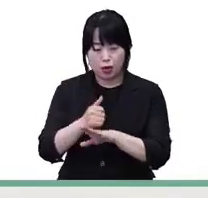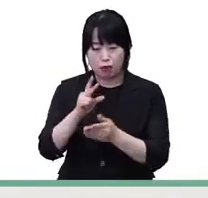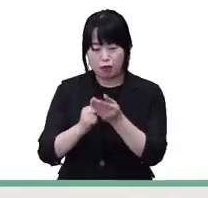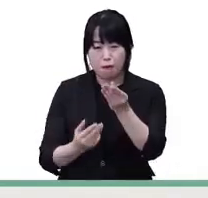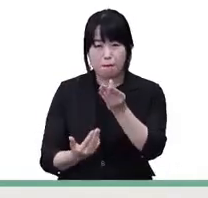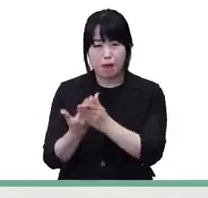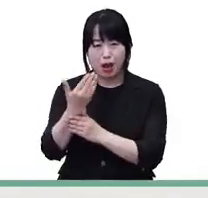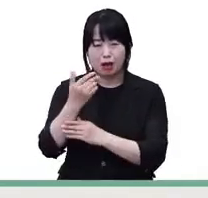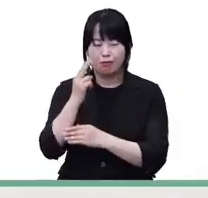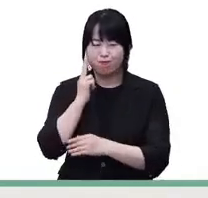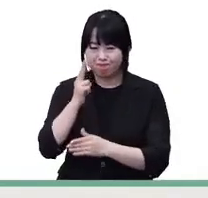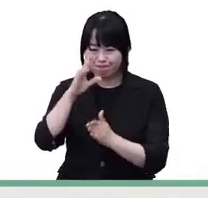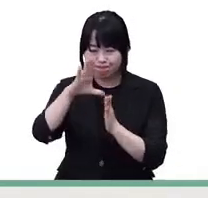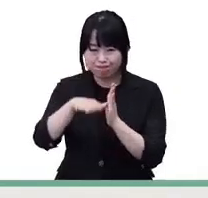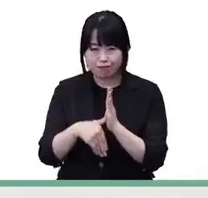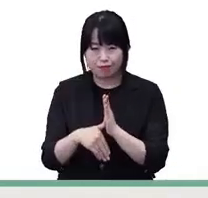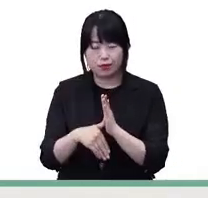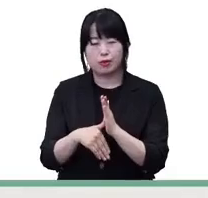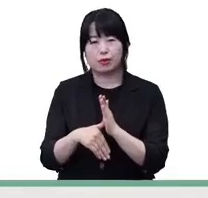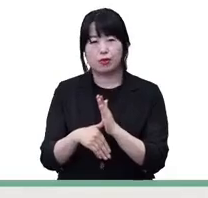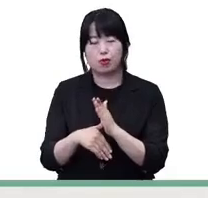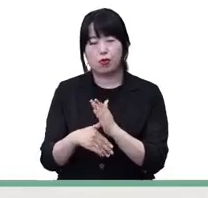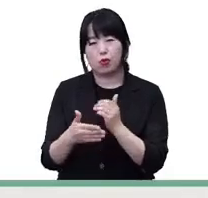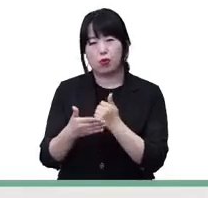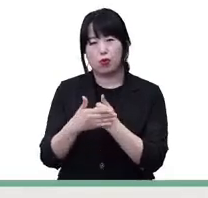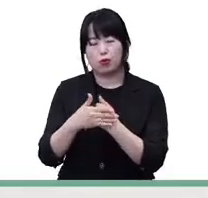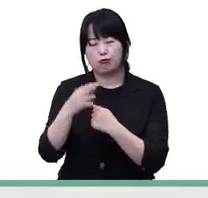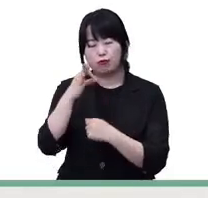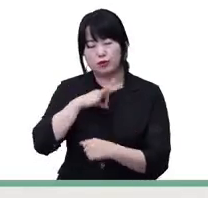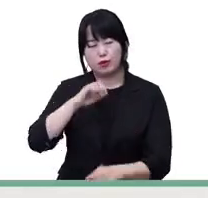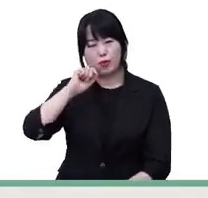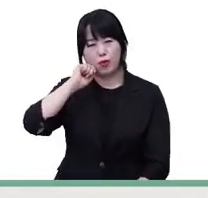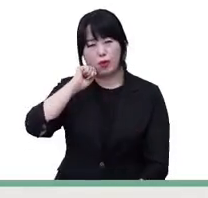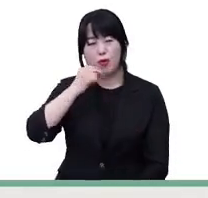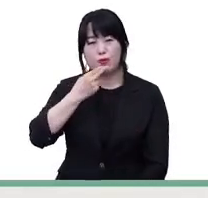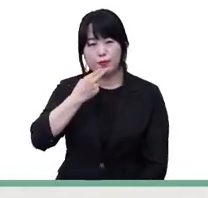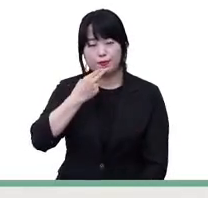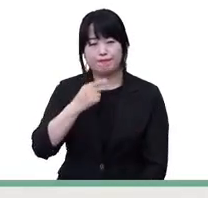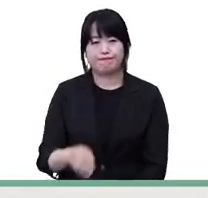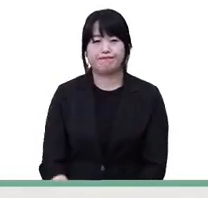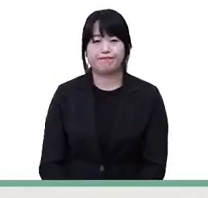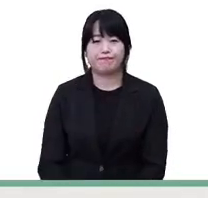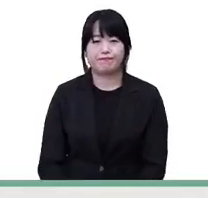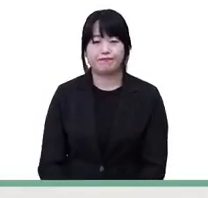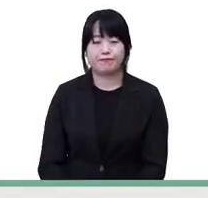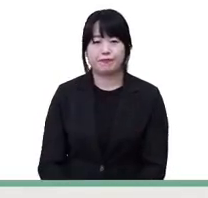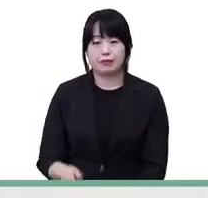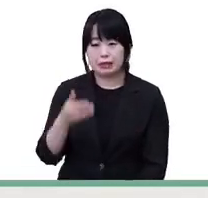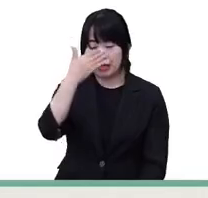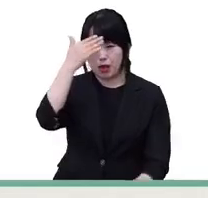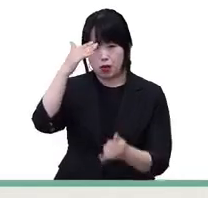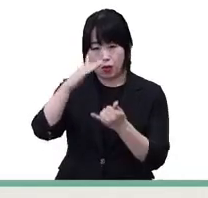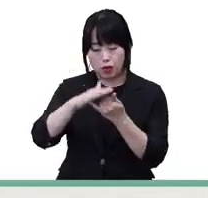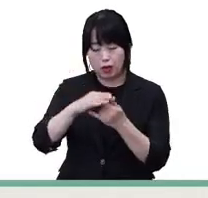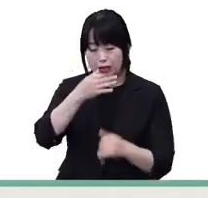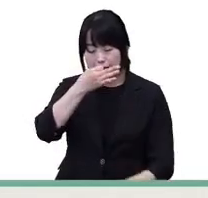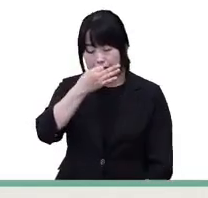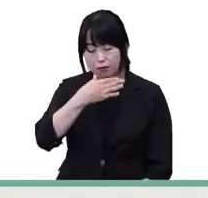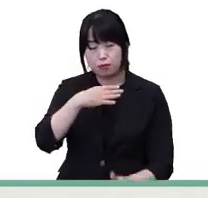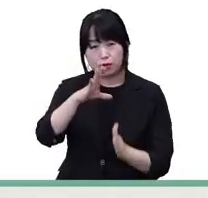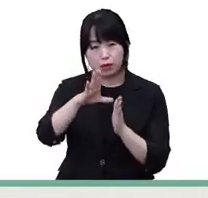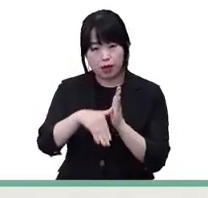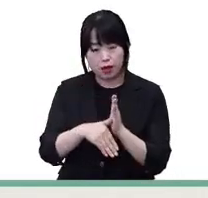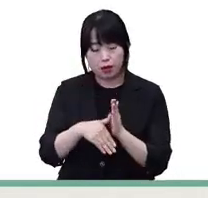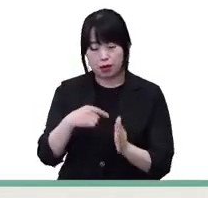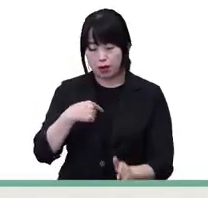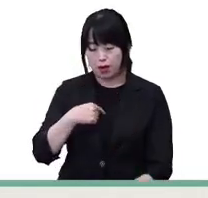이야기하지 않게 되어버립니다. 그래서 이 청소년기에 특히 힘든 일이 있어났을 때부터 내